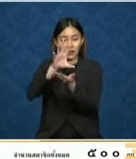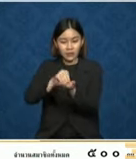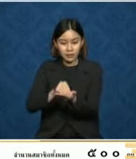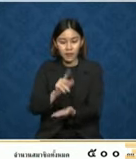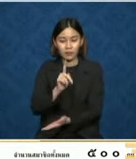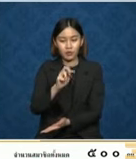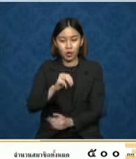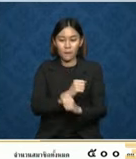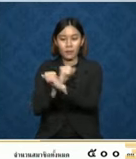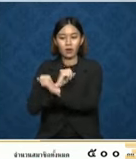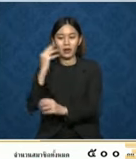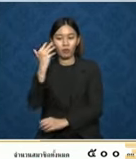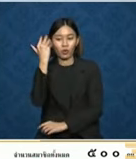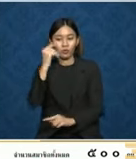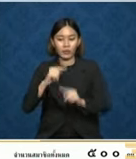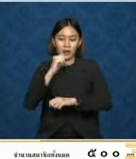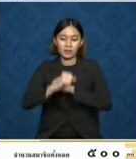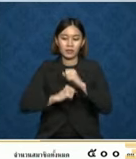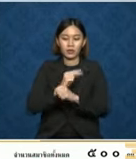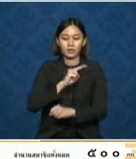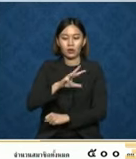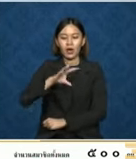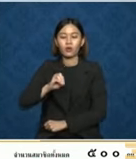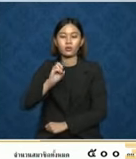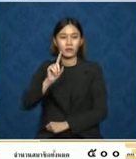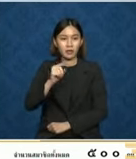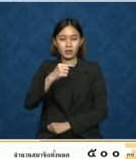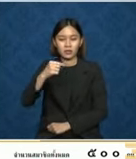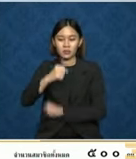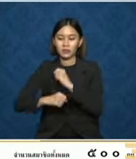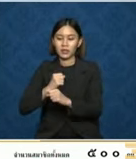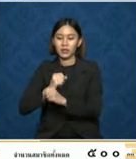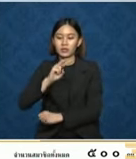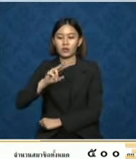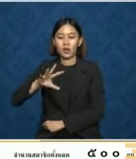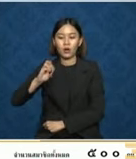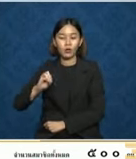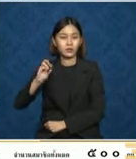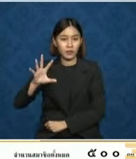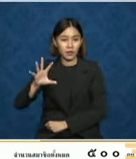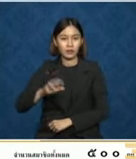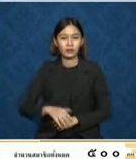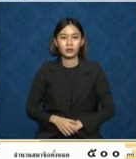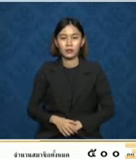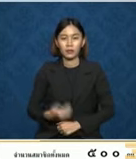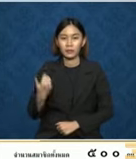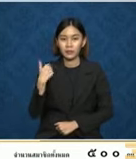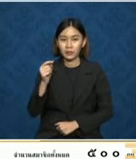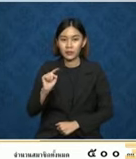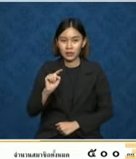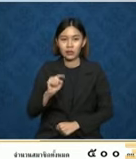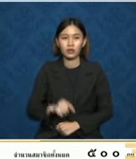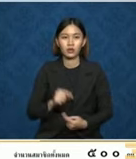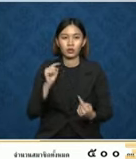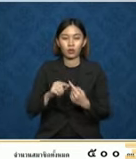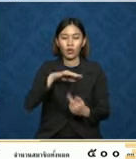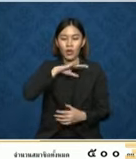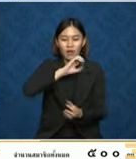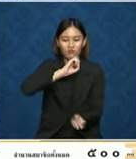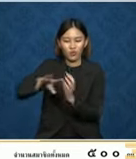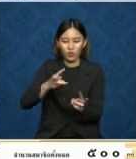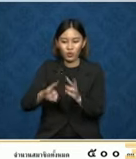กรมควบคุมมลพิษครับตั้งแต่ปี2561ถึงปี2565จะพบว่ามีการกำจัด